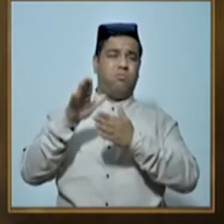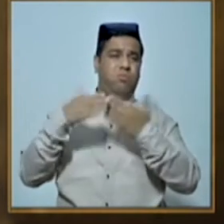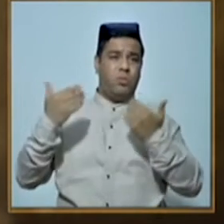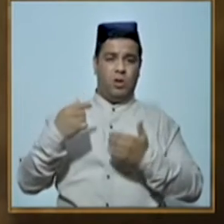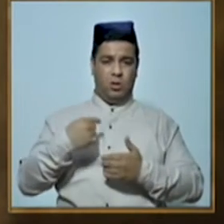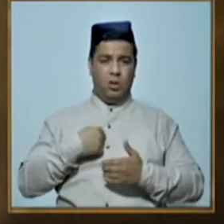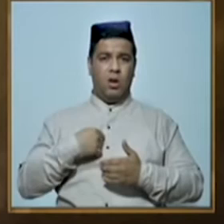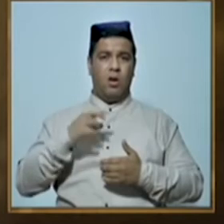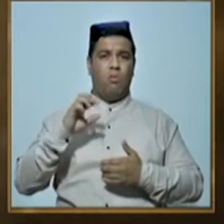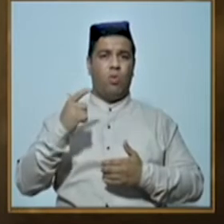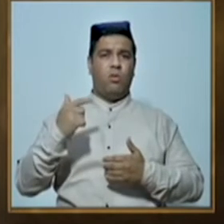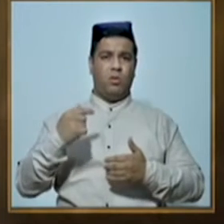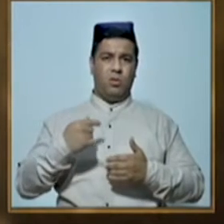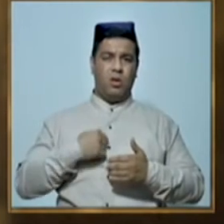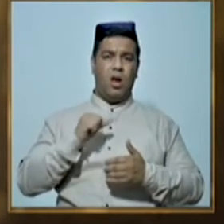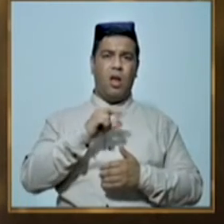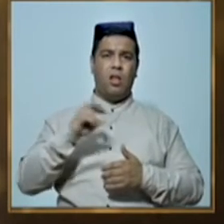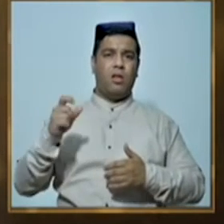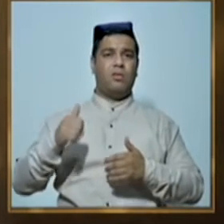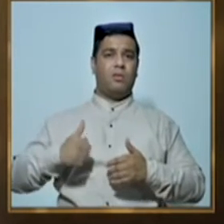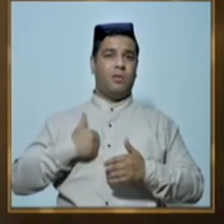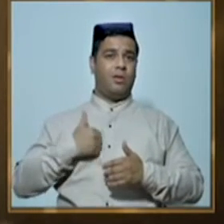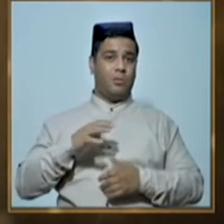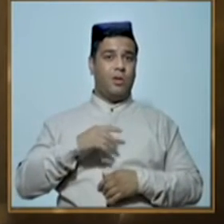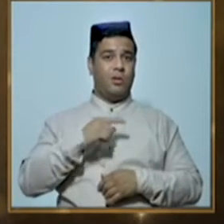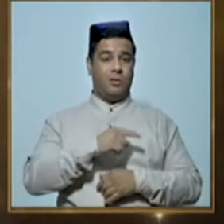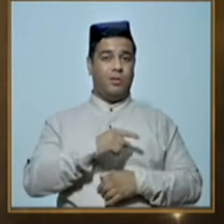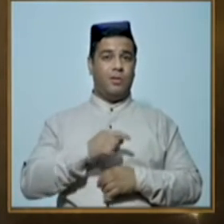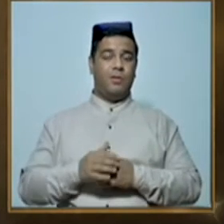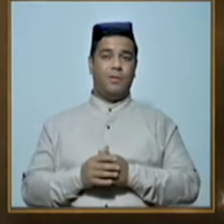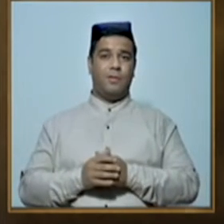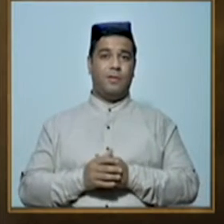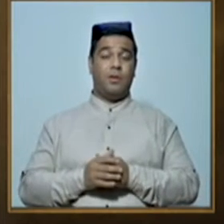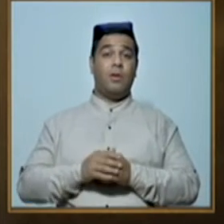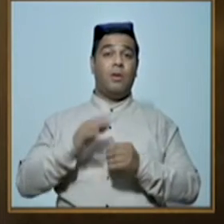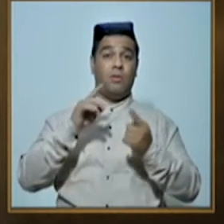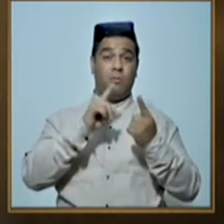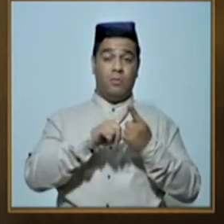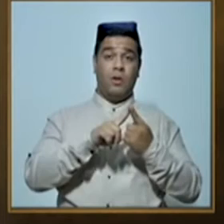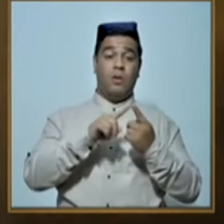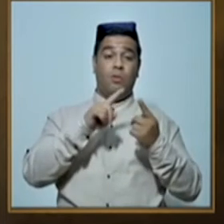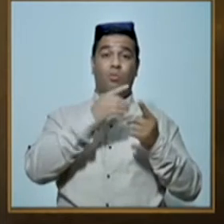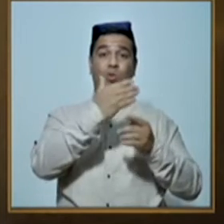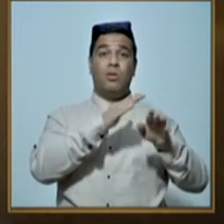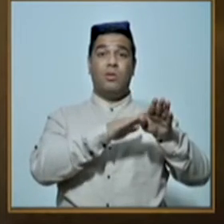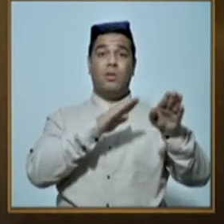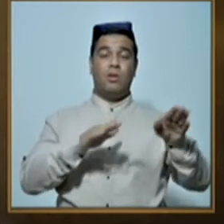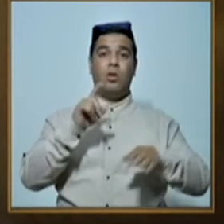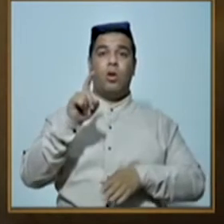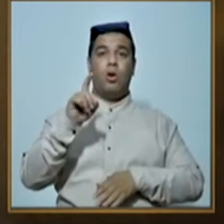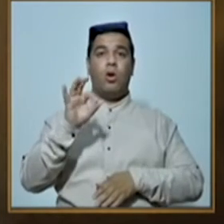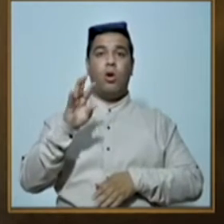xudoman degan. Ana robbukumul a'la degan. Undan keyin uni vaziri Hamon